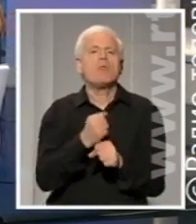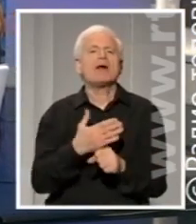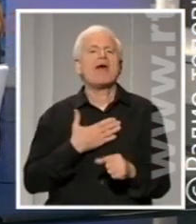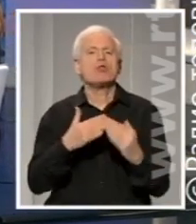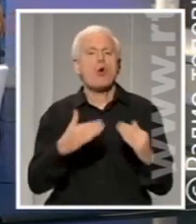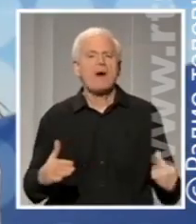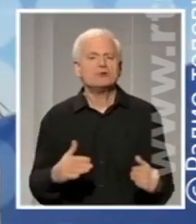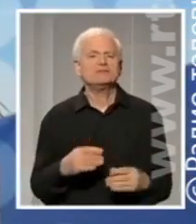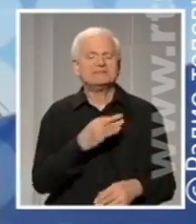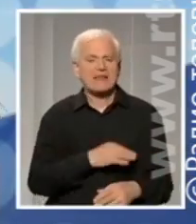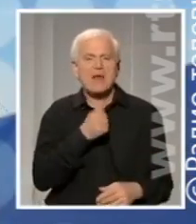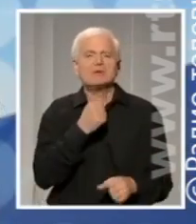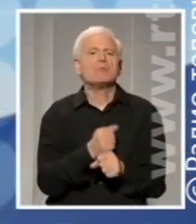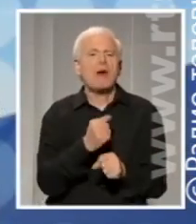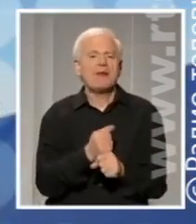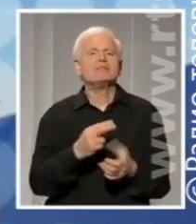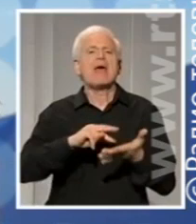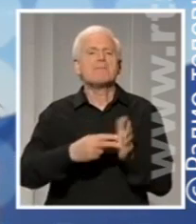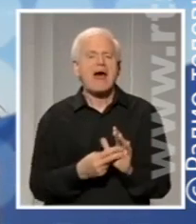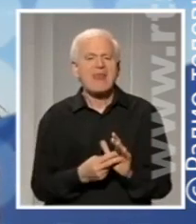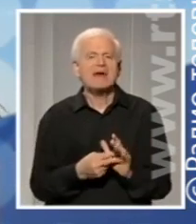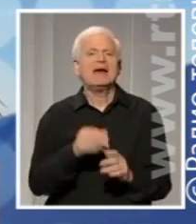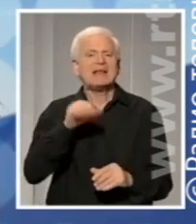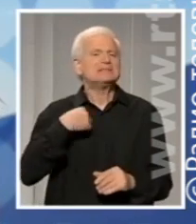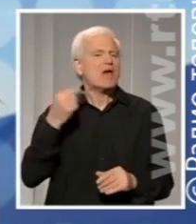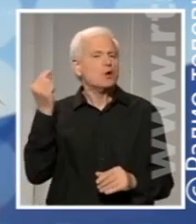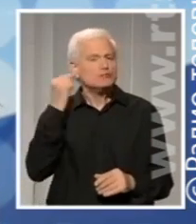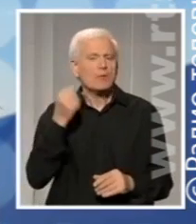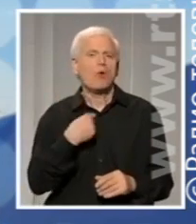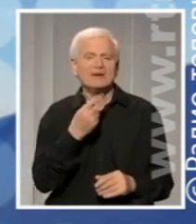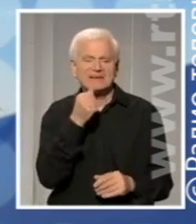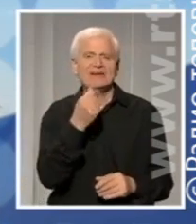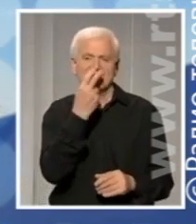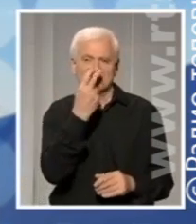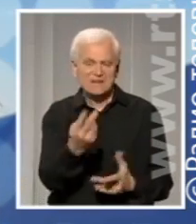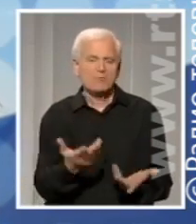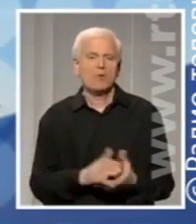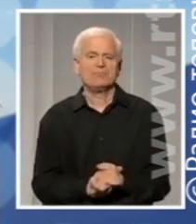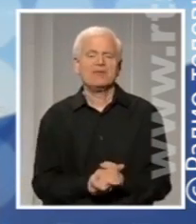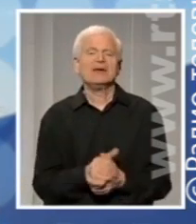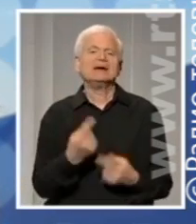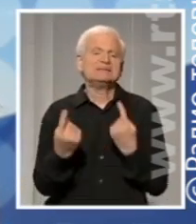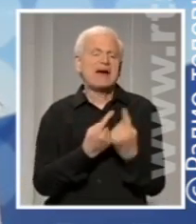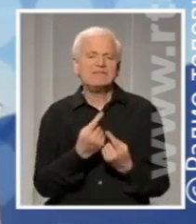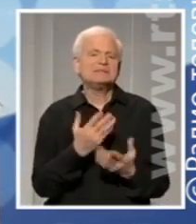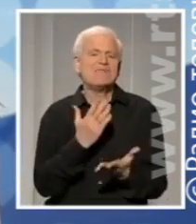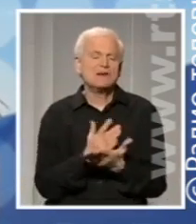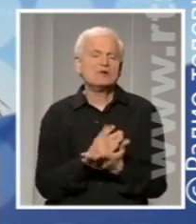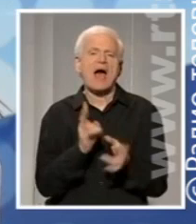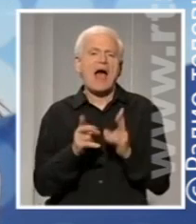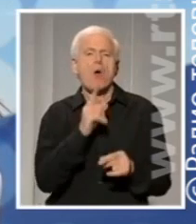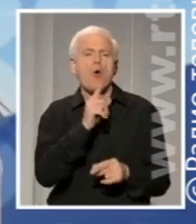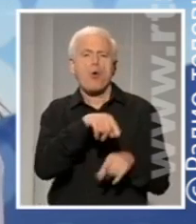domaći zadatak. Napravit ćemo, dakle, plan da se čujemo ili vidimo zavisi već sad kako